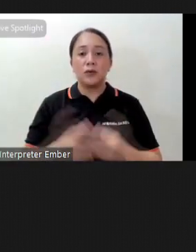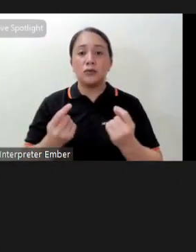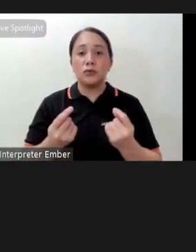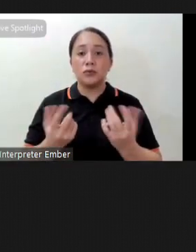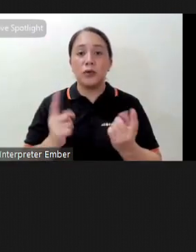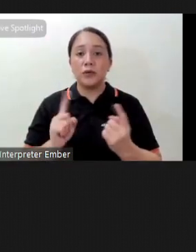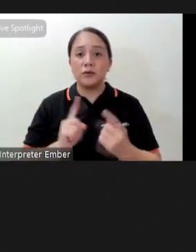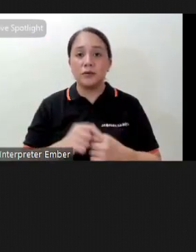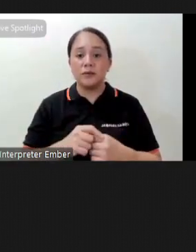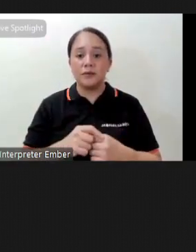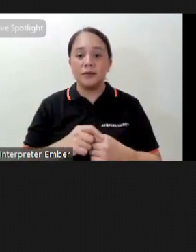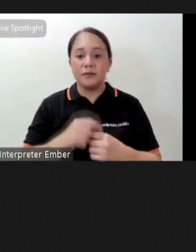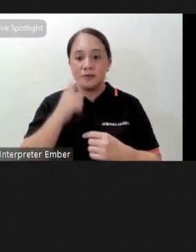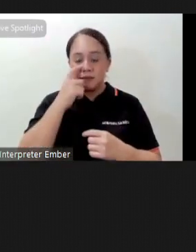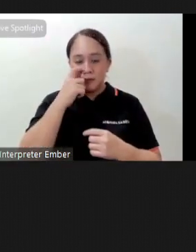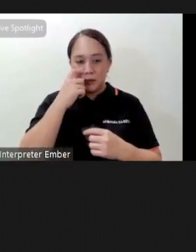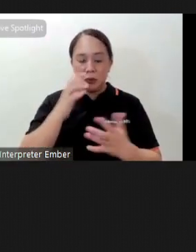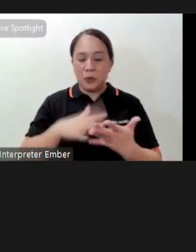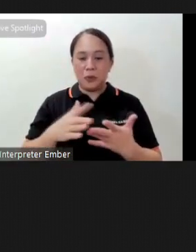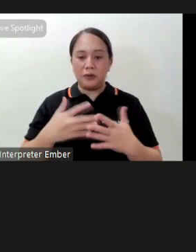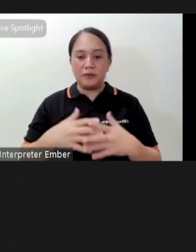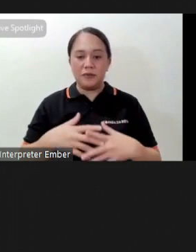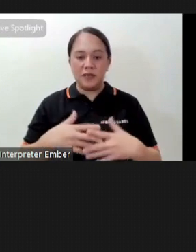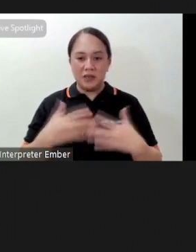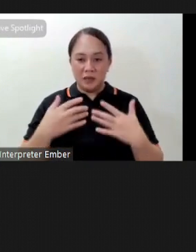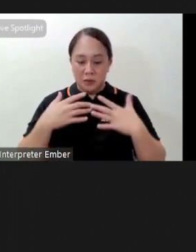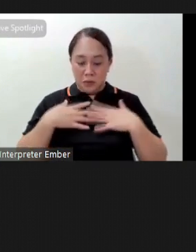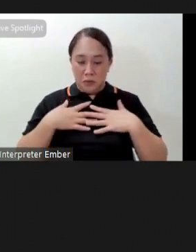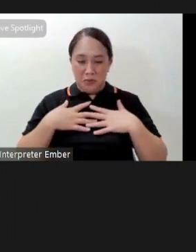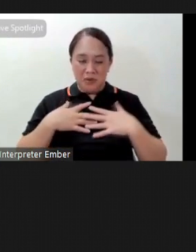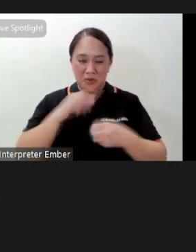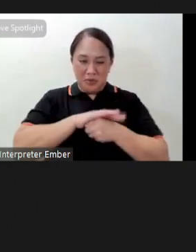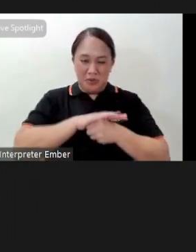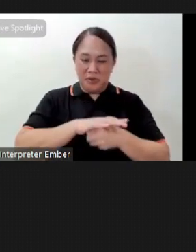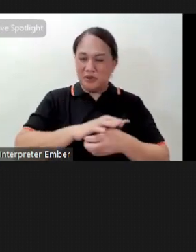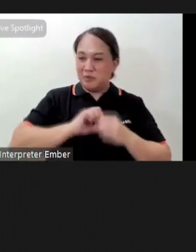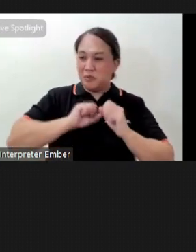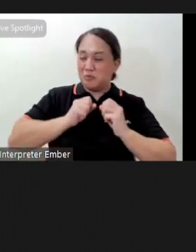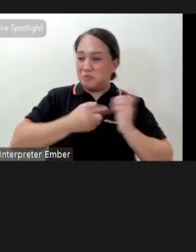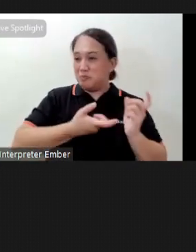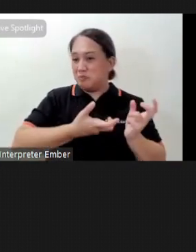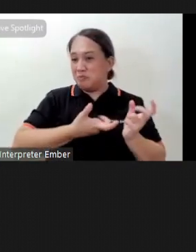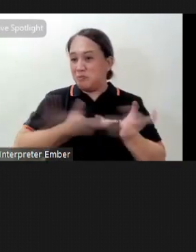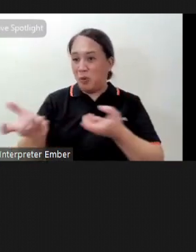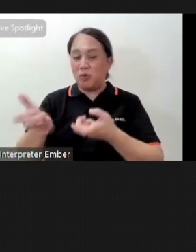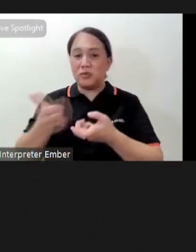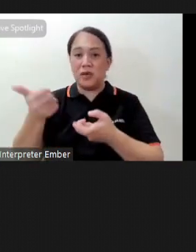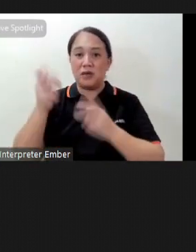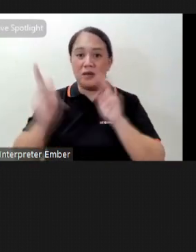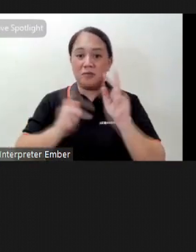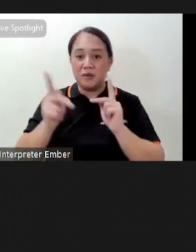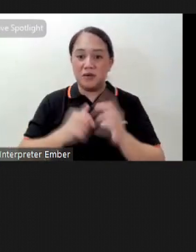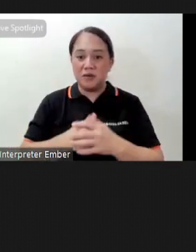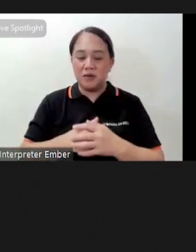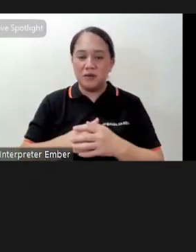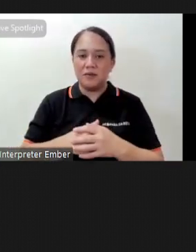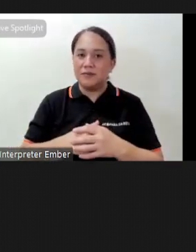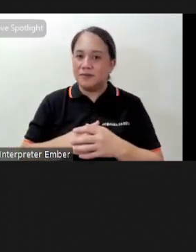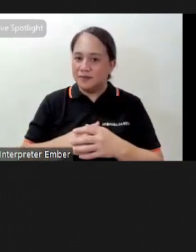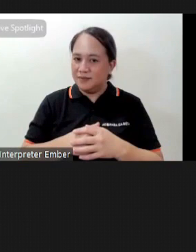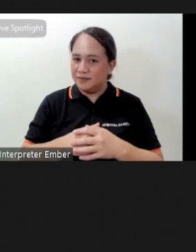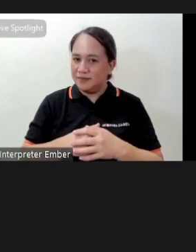ano ba itatapon namin dun sa mga ibang tao kasi if you do parang naghalat ka ng lagim and so